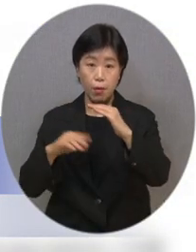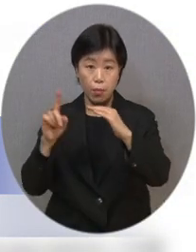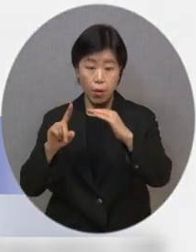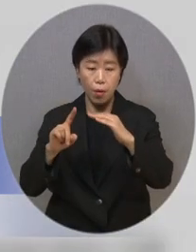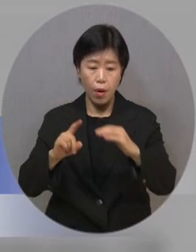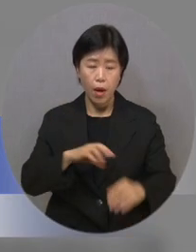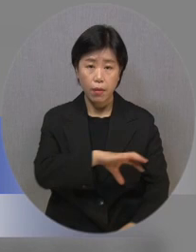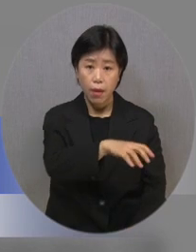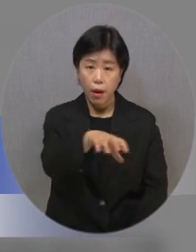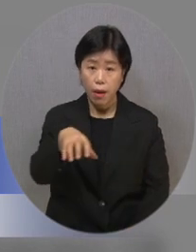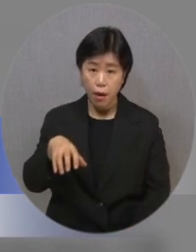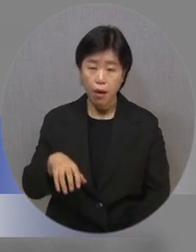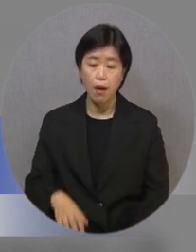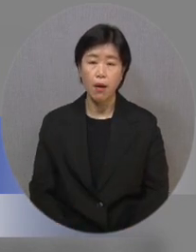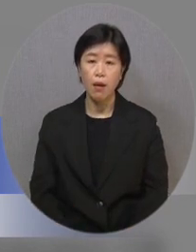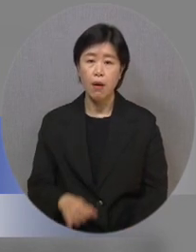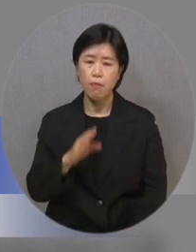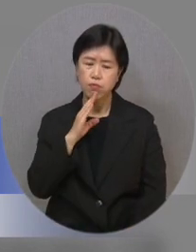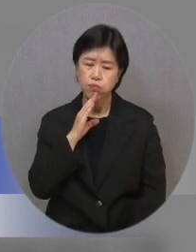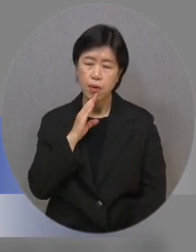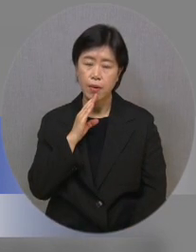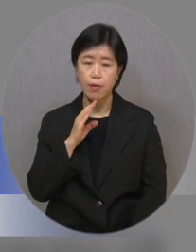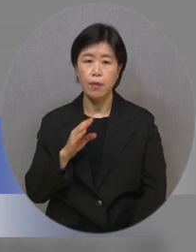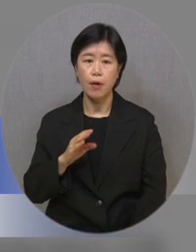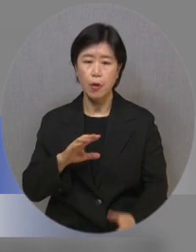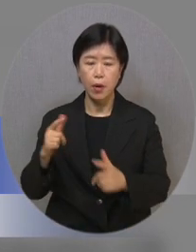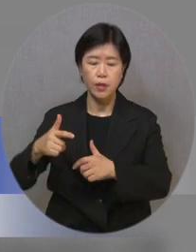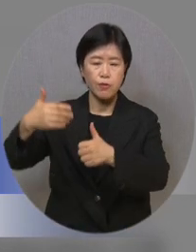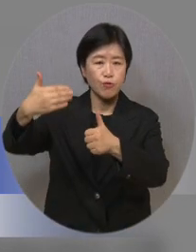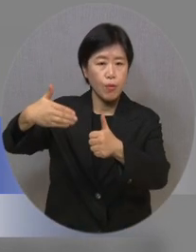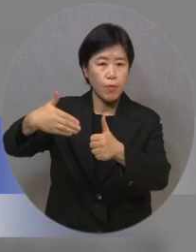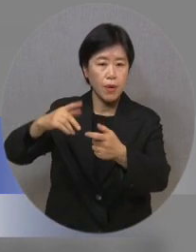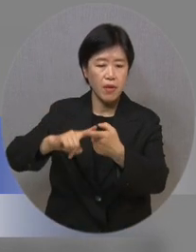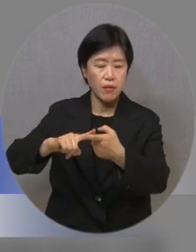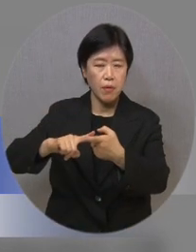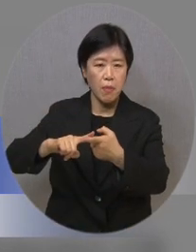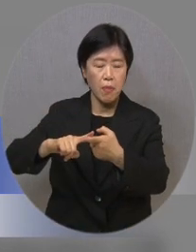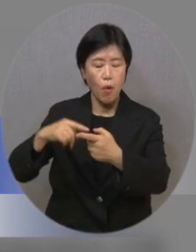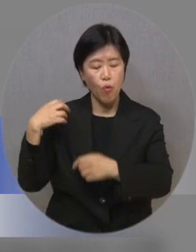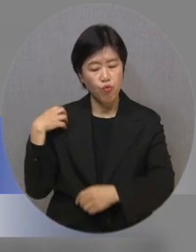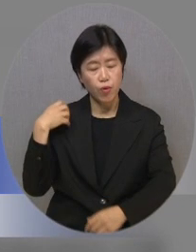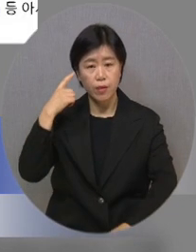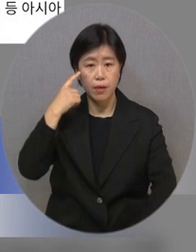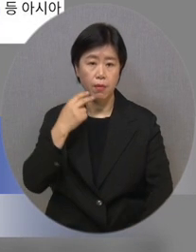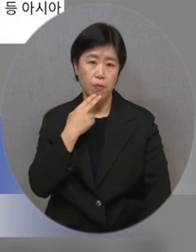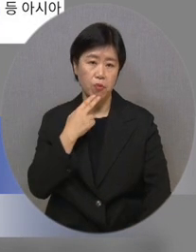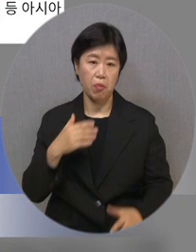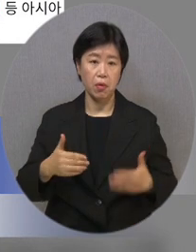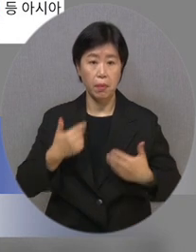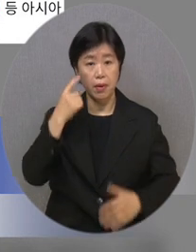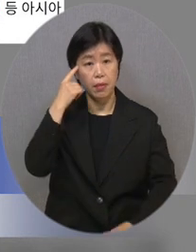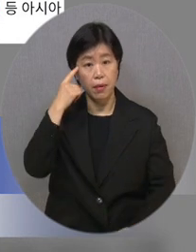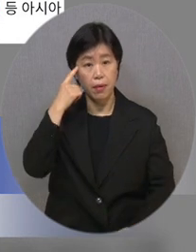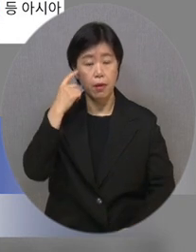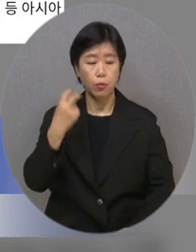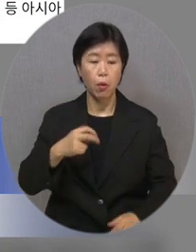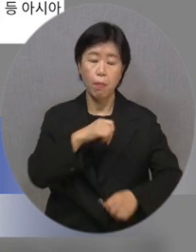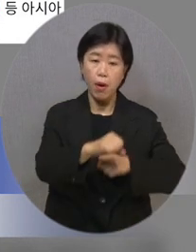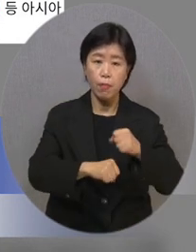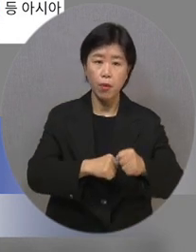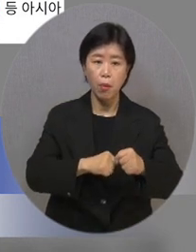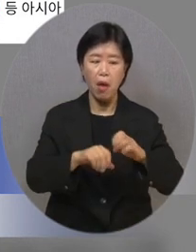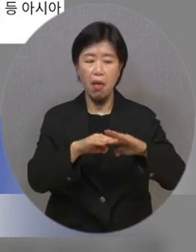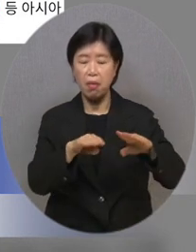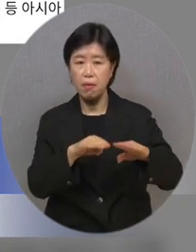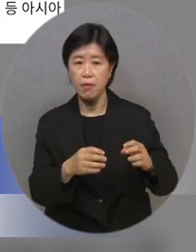국가들은 여전히 최종 견해에 담긴 권고를 무겁게 받아들이지 않거나 자의적 해석에 따라 장애인